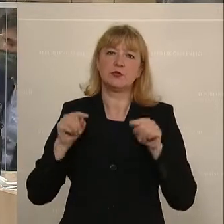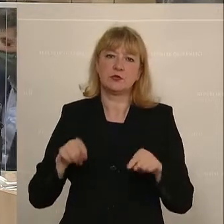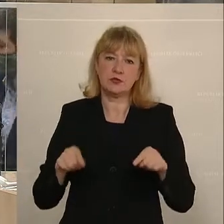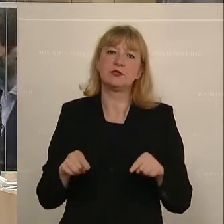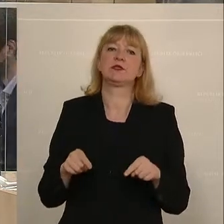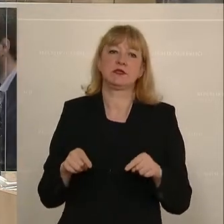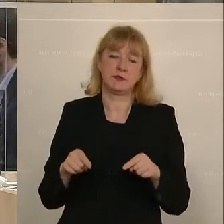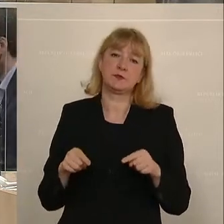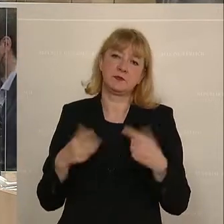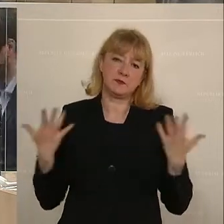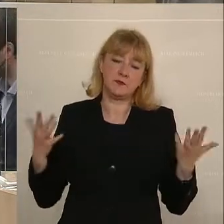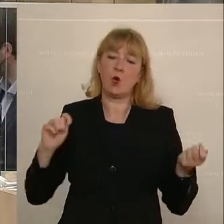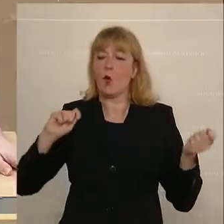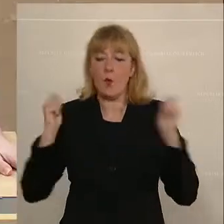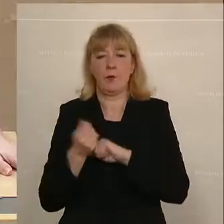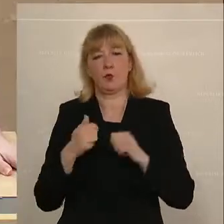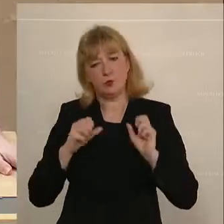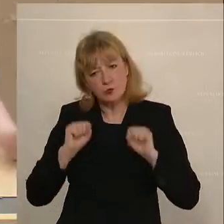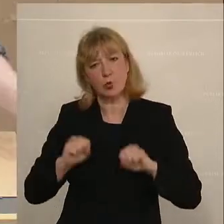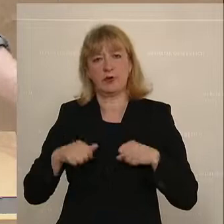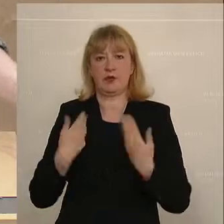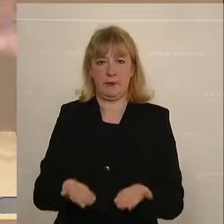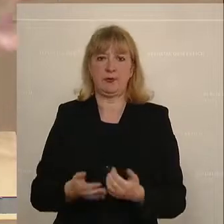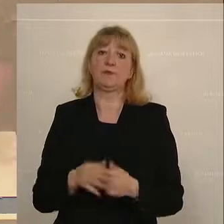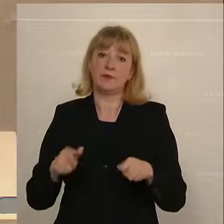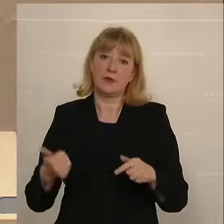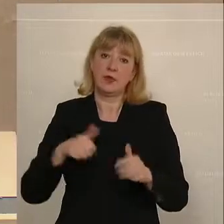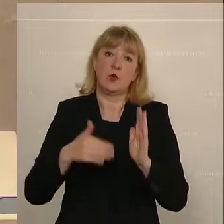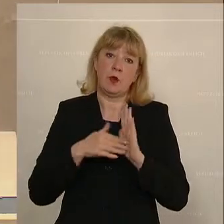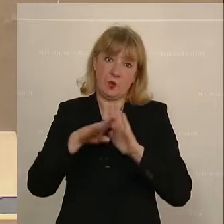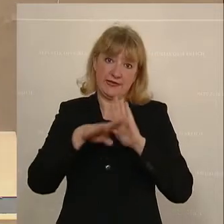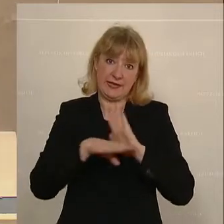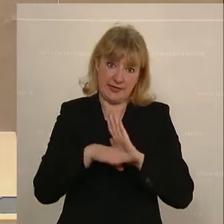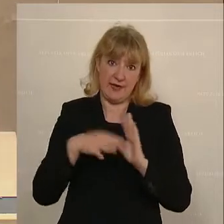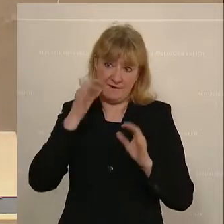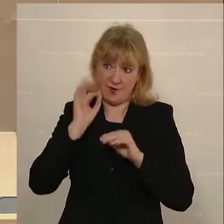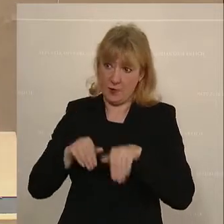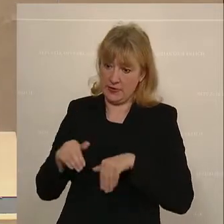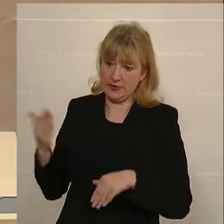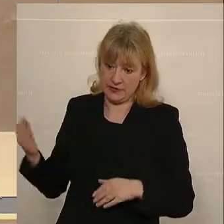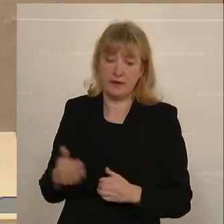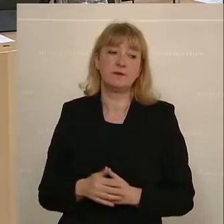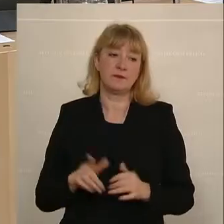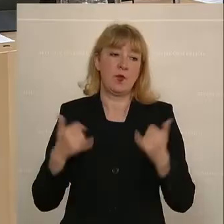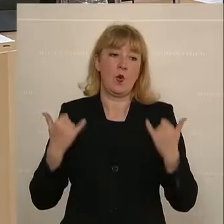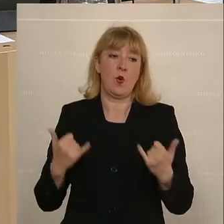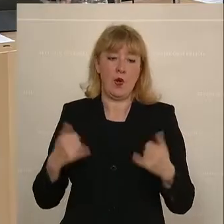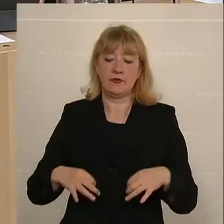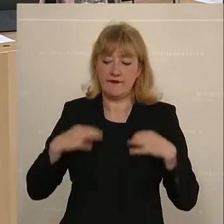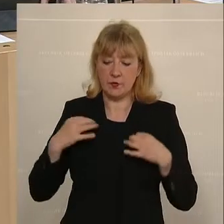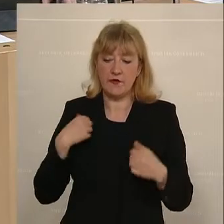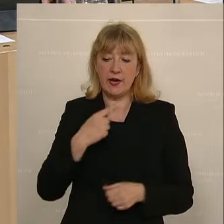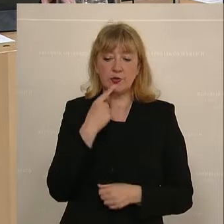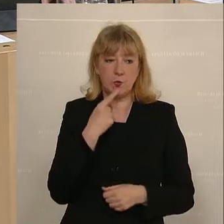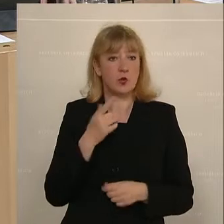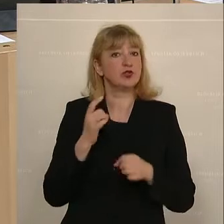riesigen Umbruch ermöglichen. Und dazu brauchen wir Gesetze, Frau Ministerin. Sie haben erst heute in der Früh wieder gesagt,